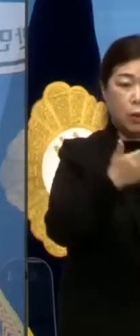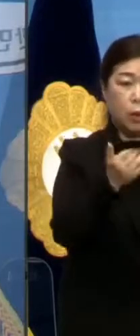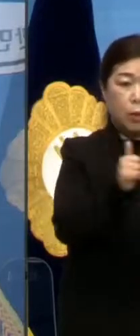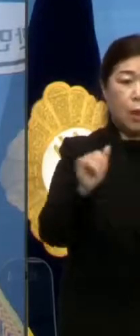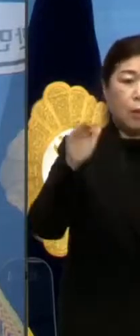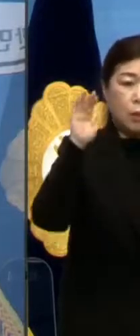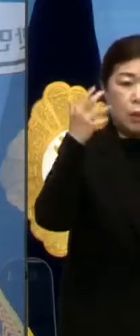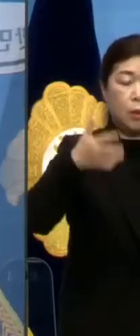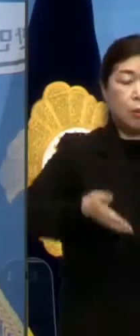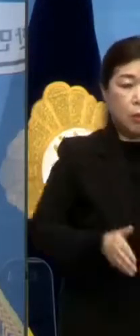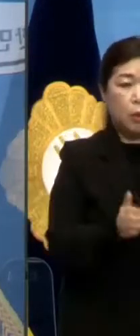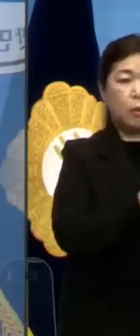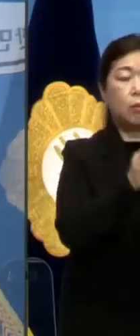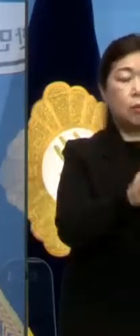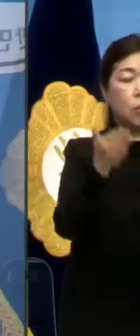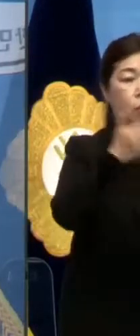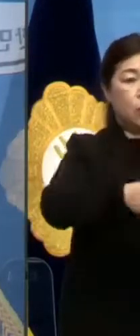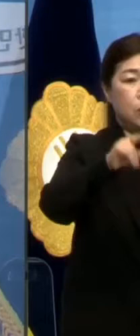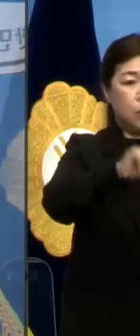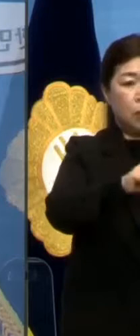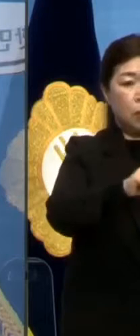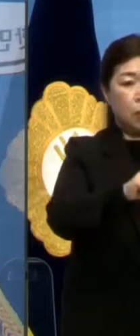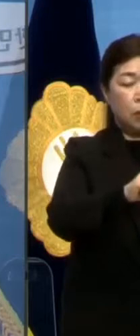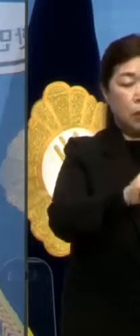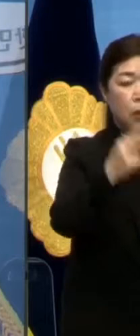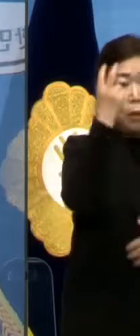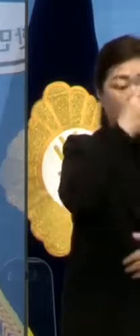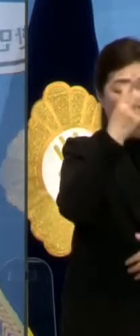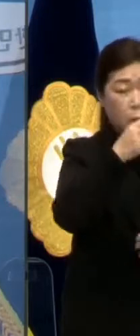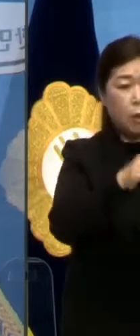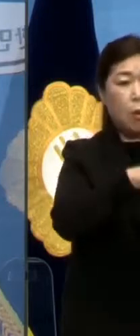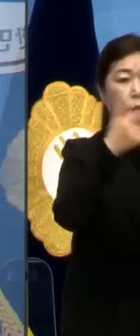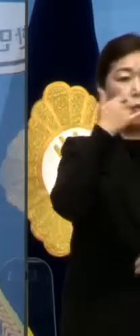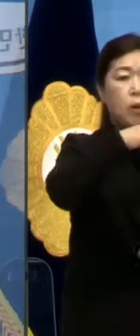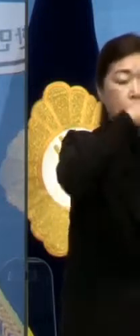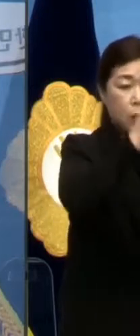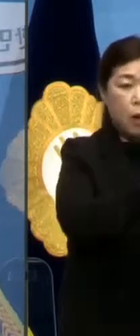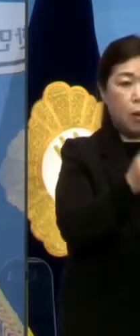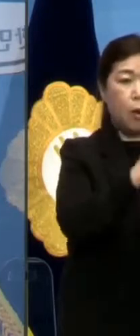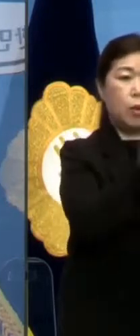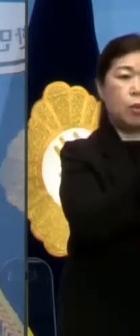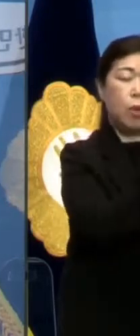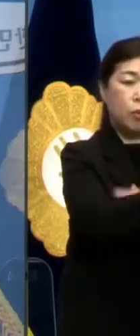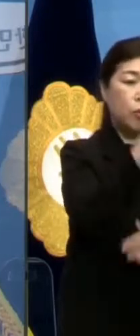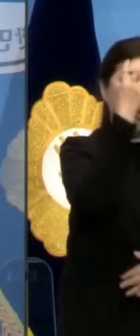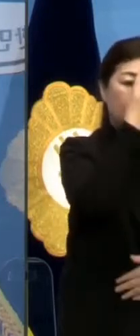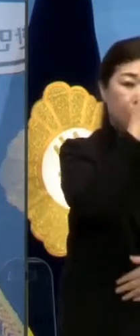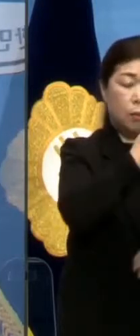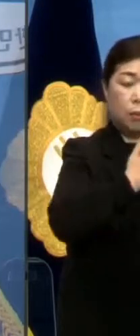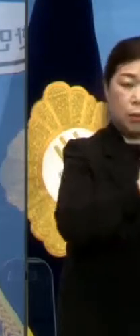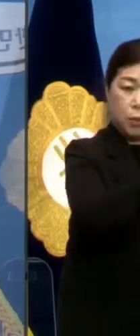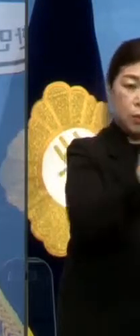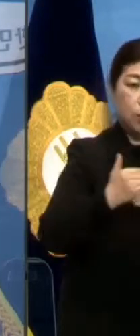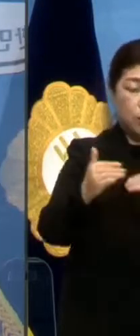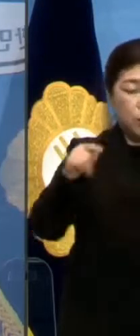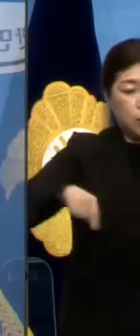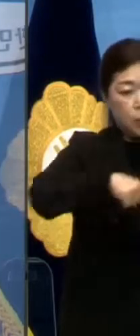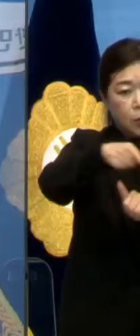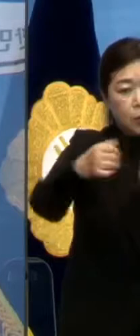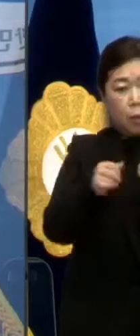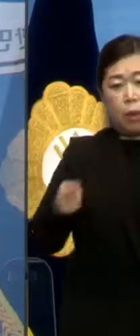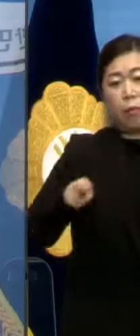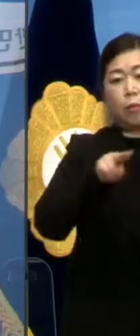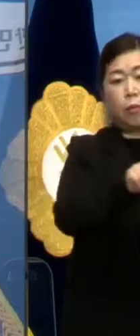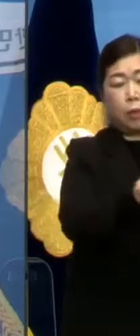후 공적 기관에 의한 사후 관리, 부모 적합성, 가족 방문 및 조사, 조사실 주변인